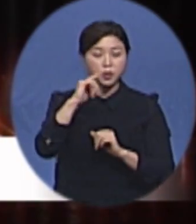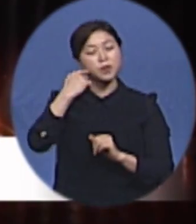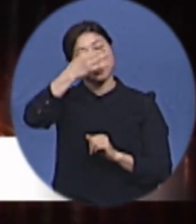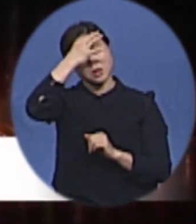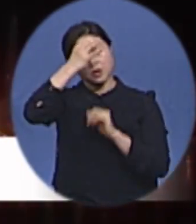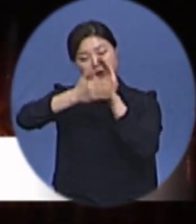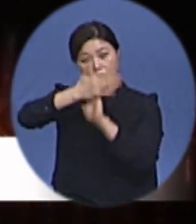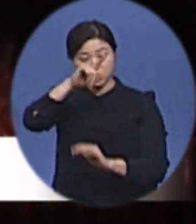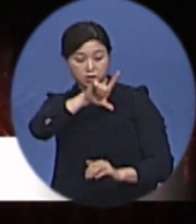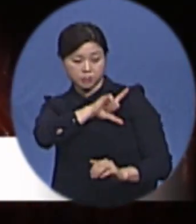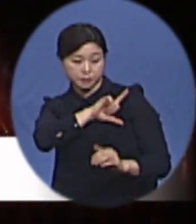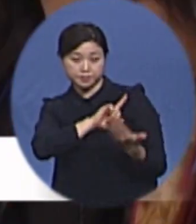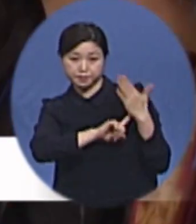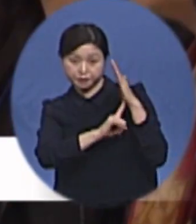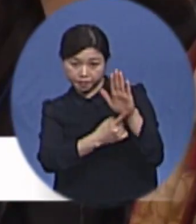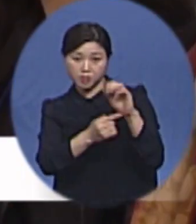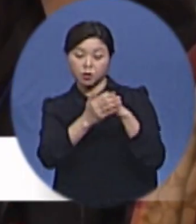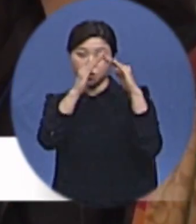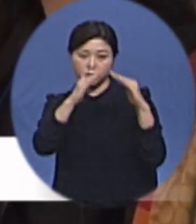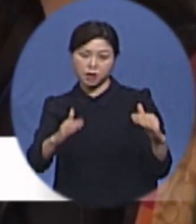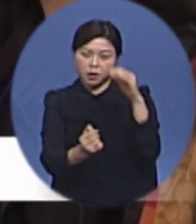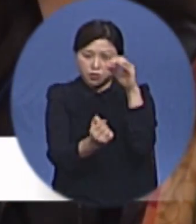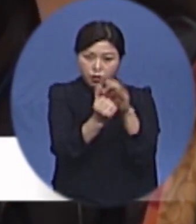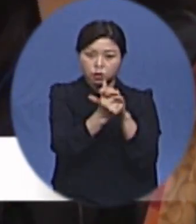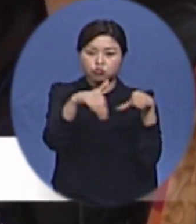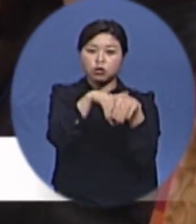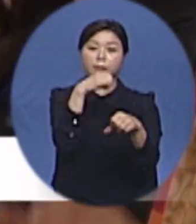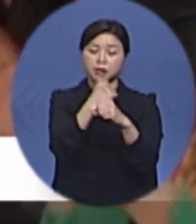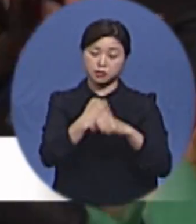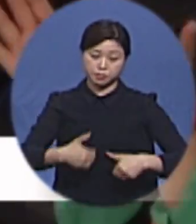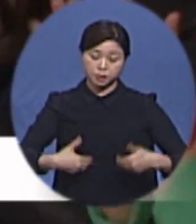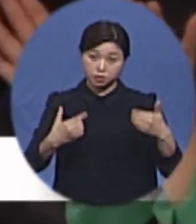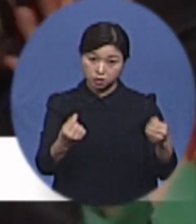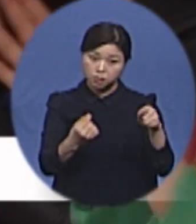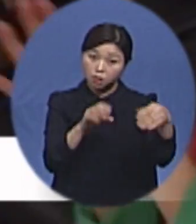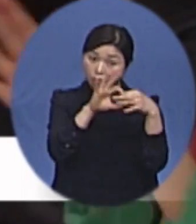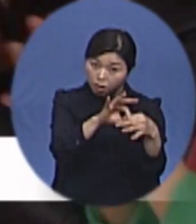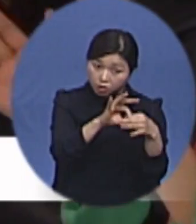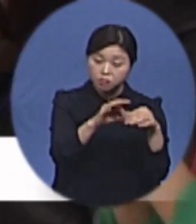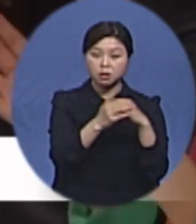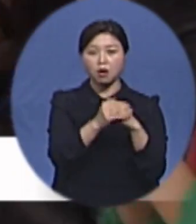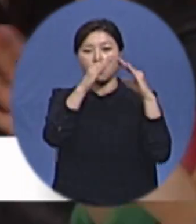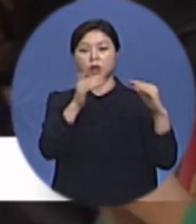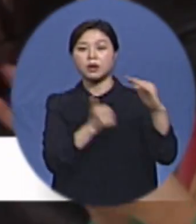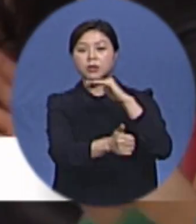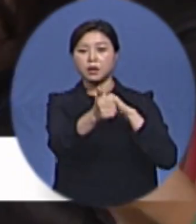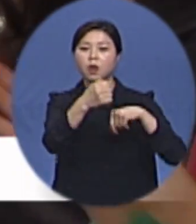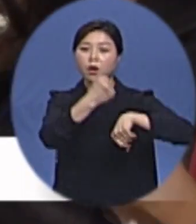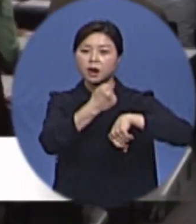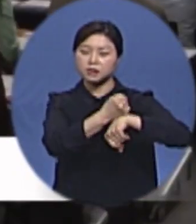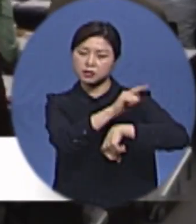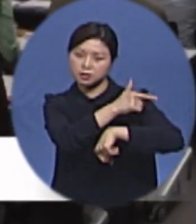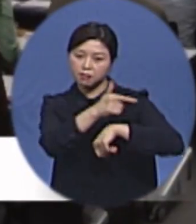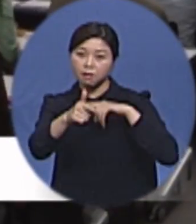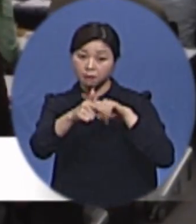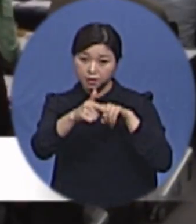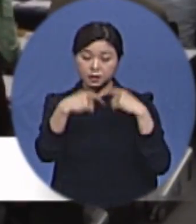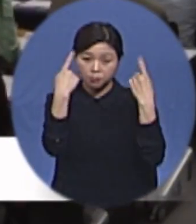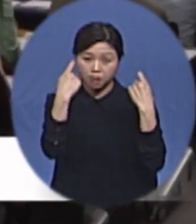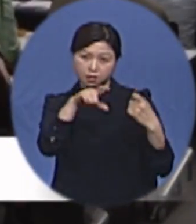활용해 호남만의 킬러 콘텐츠를 개발해야 한다며 이를 기반으로 한 호남을 대표하는 관광 브랜드 전략 수립이 필요한